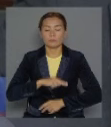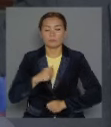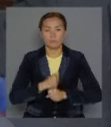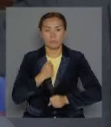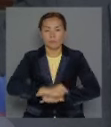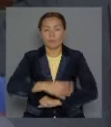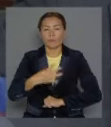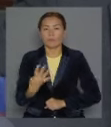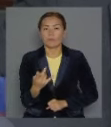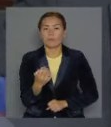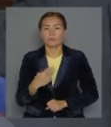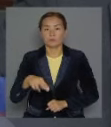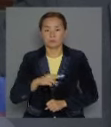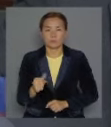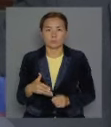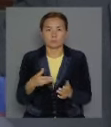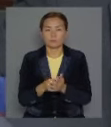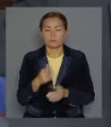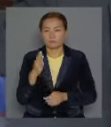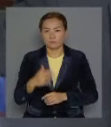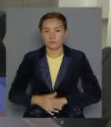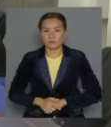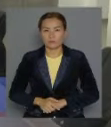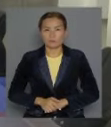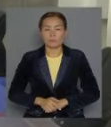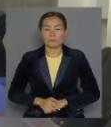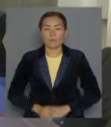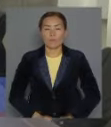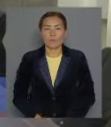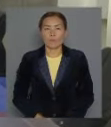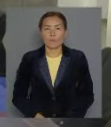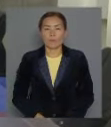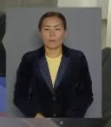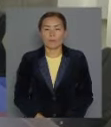шараларына 44 миллиард теңгеден астам қаржы бөлді. Нұрсұлтан Нұрсейіт, жаңалық қызметі.